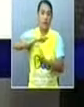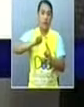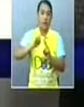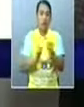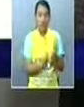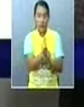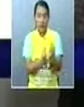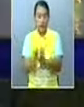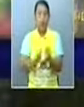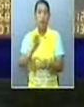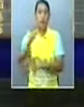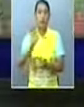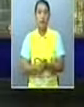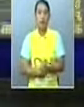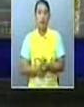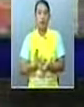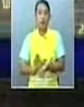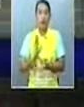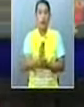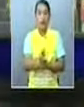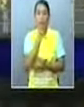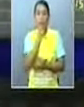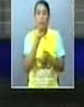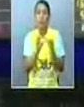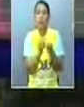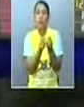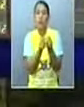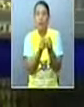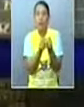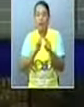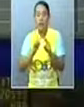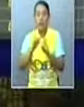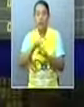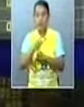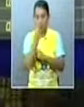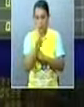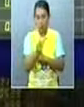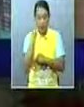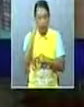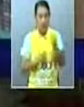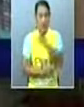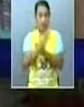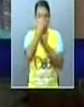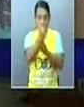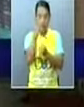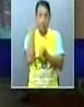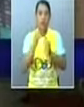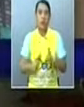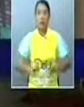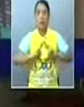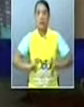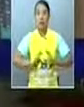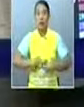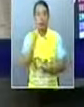ลถ้านักลงทุนยังลงทุนด้วยการประเมินผ่านกรอบดัชนีเป็นหลักก็อาจเป็นโอกาสที่น่าสนใจค่ะเพราะนักวิเคราะห์คาดการณ์กรอบดั